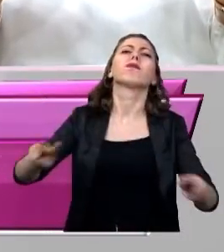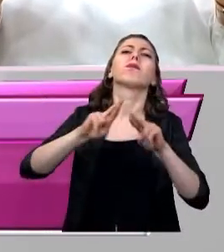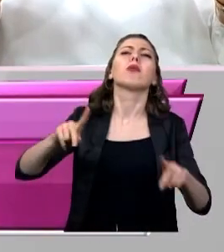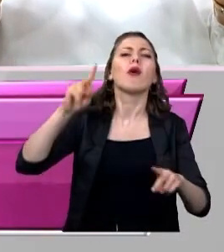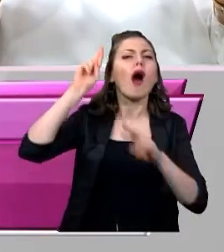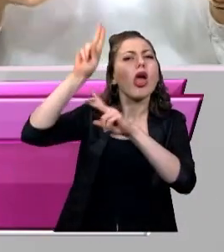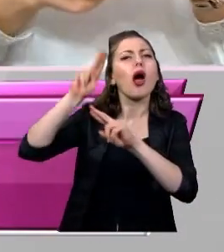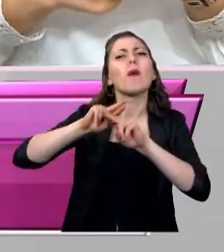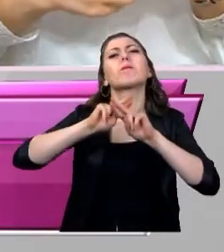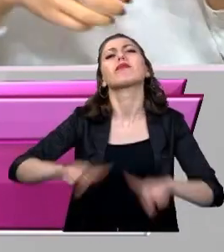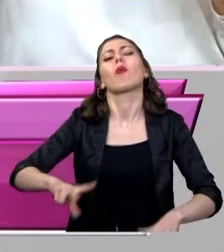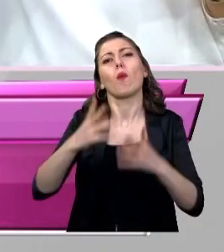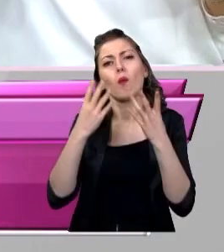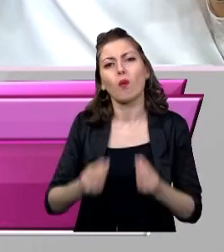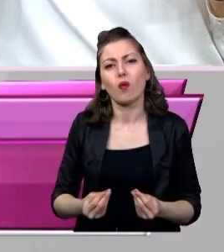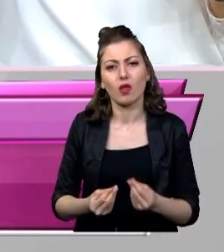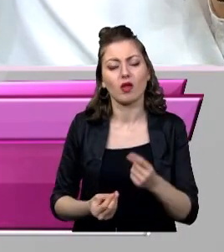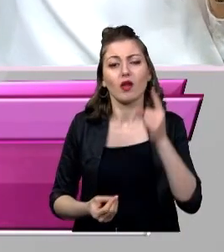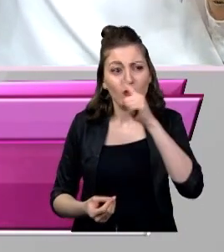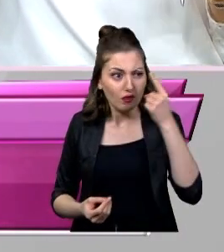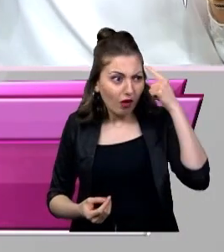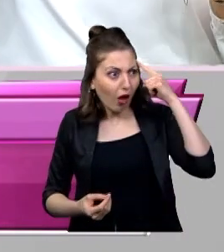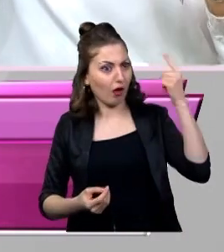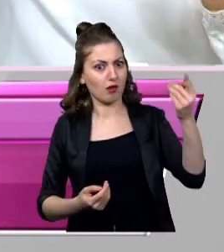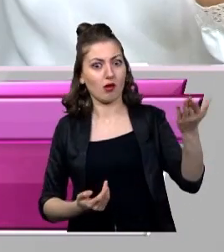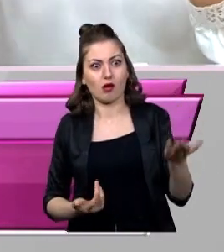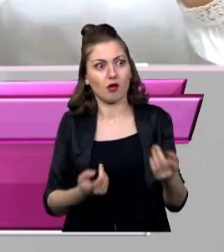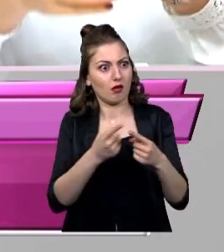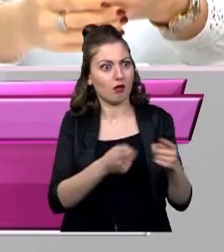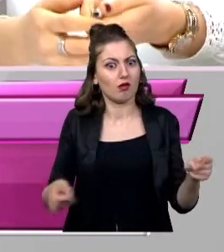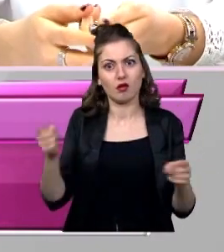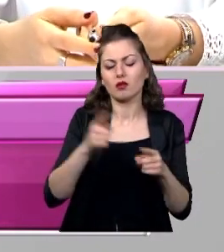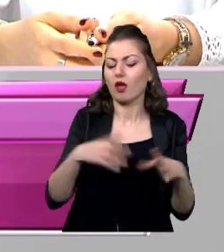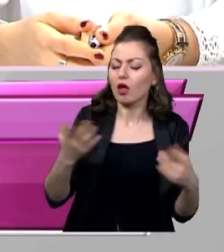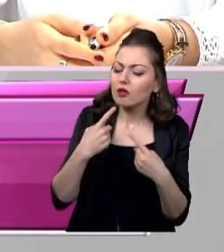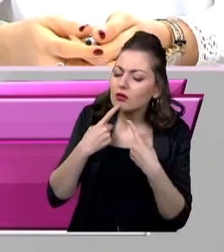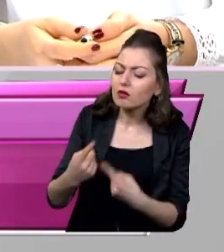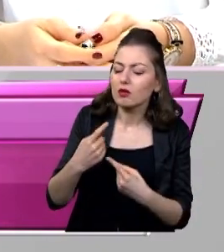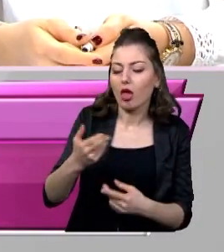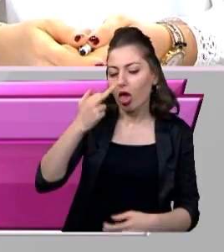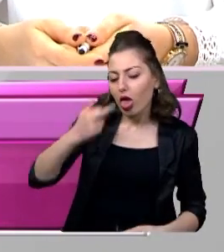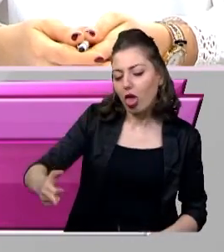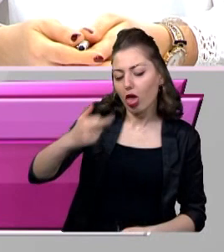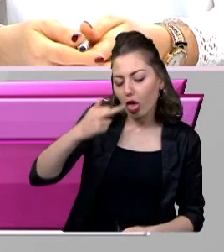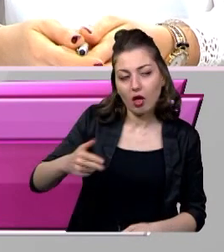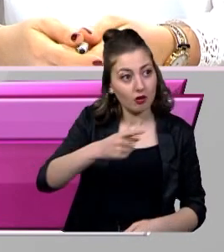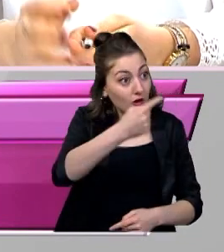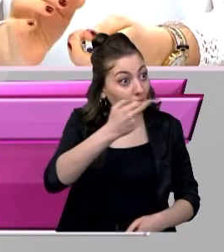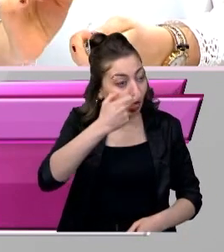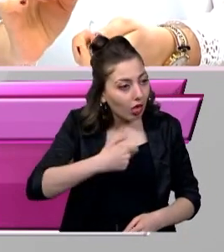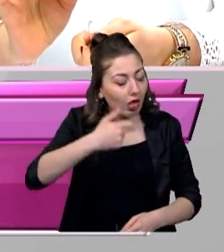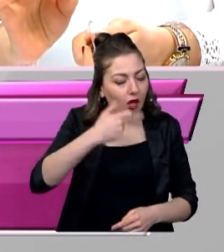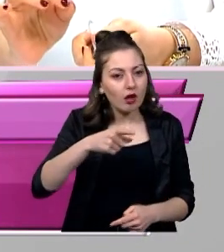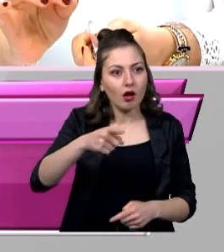problemler yaşayabilir Çünkü Düşünsenize ona o yıla kadar söylenen herşey ne olduğunu öğreniyor çocuk